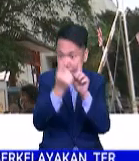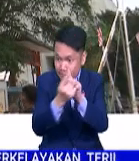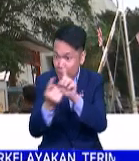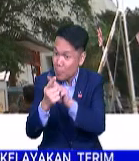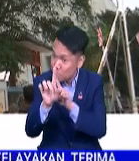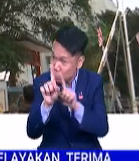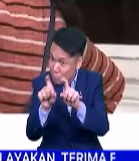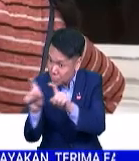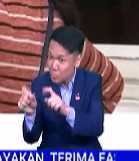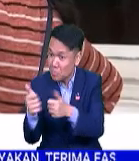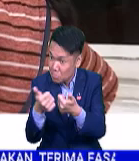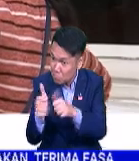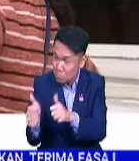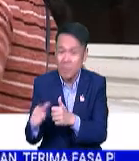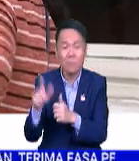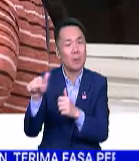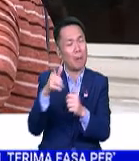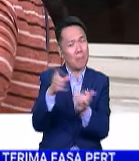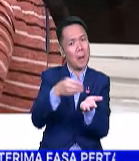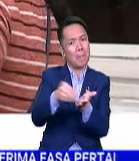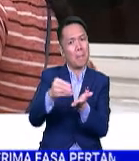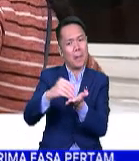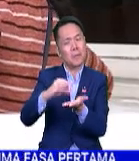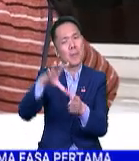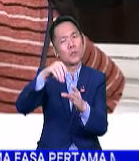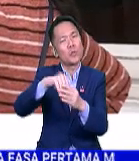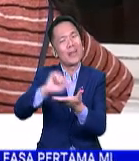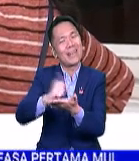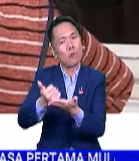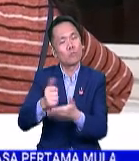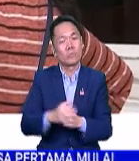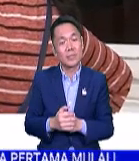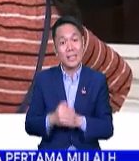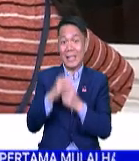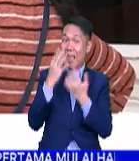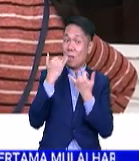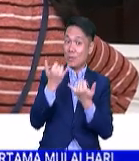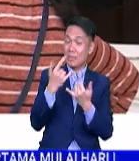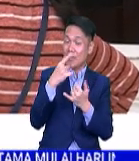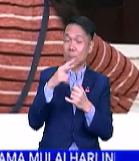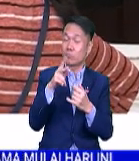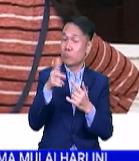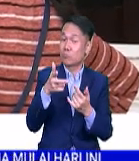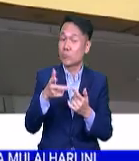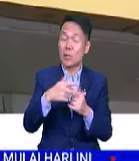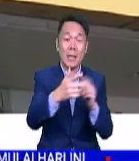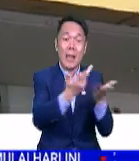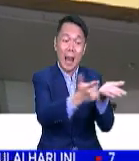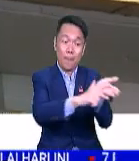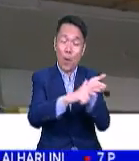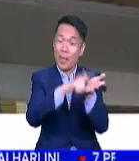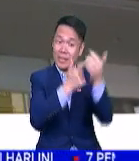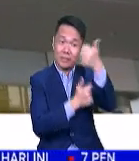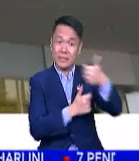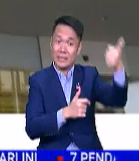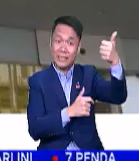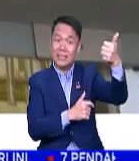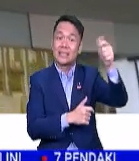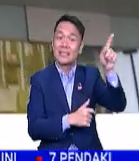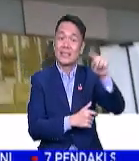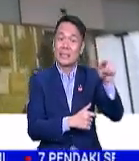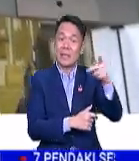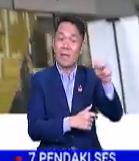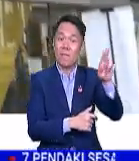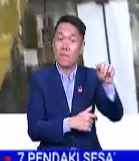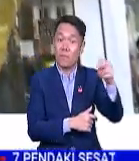memastikan proses pembayaran berjalan lancar. Dalam sesi itu juga, beliau mendapatkan laporan secara langsung daripada Menteri Kewangan Tengku